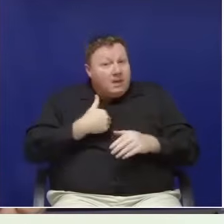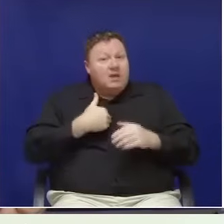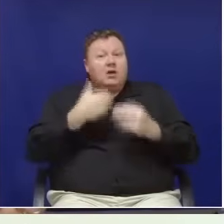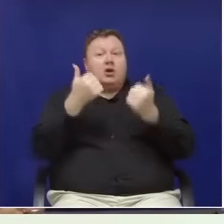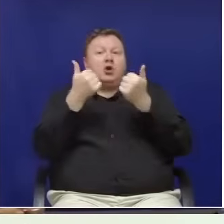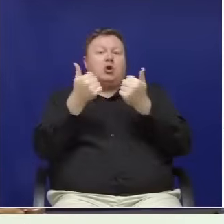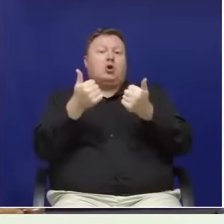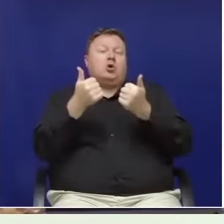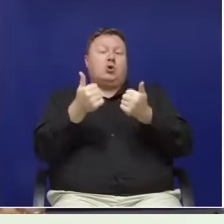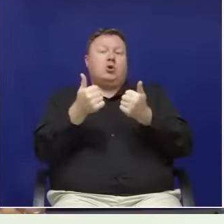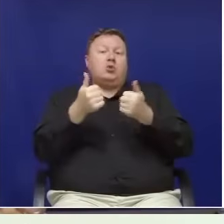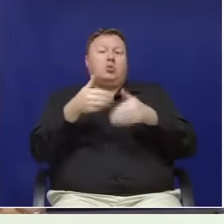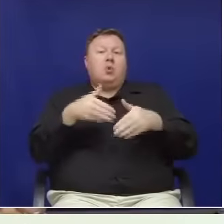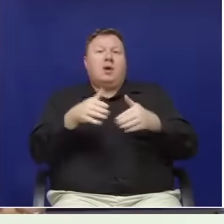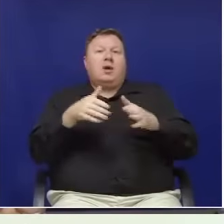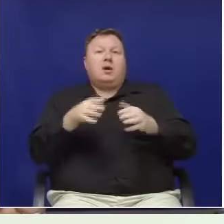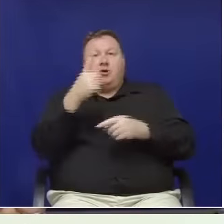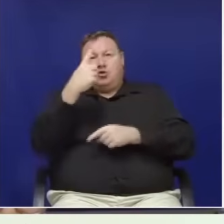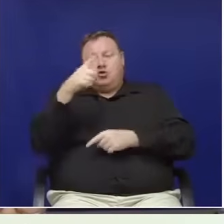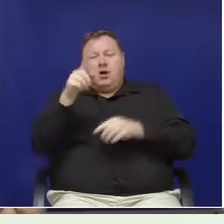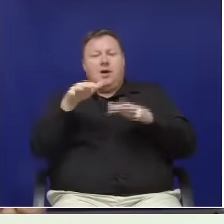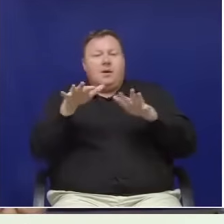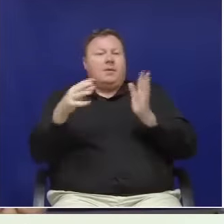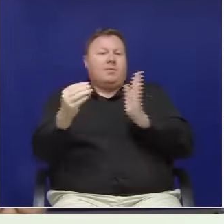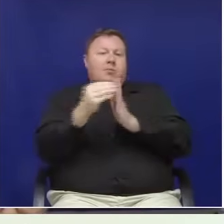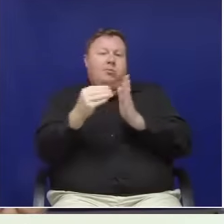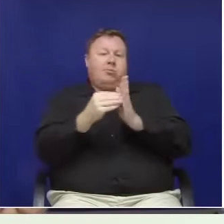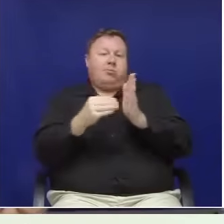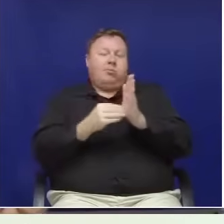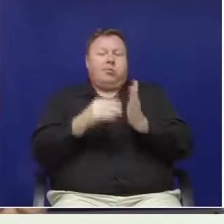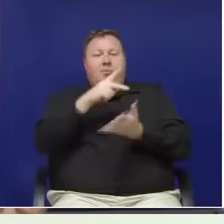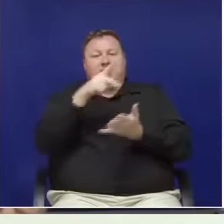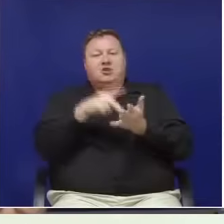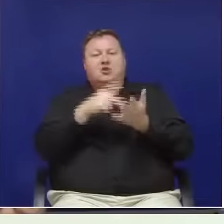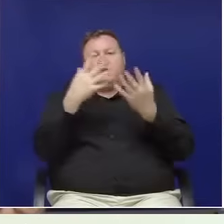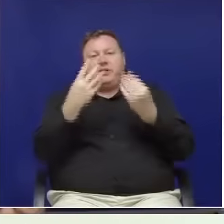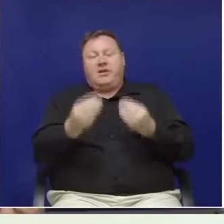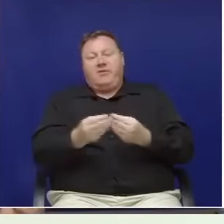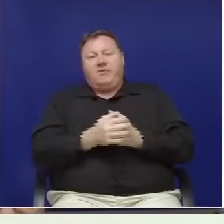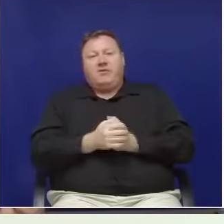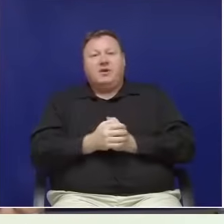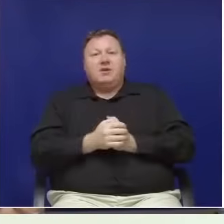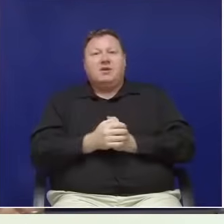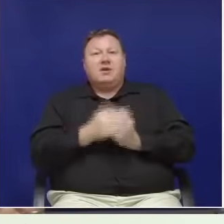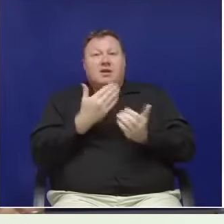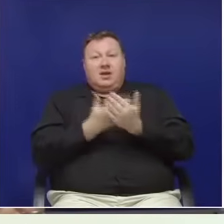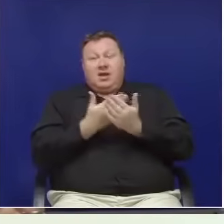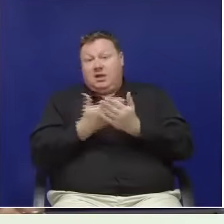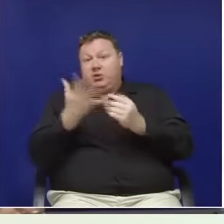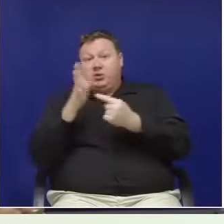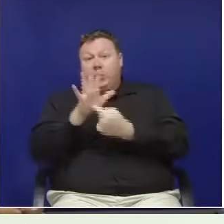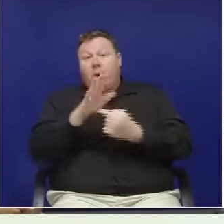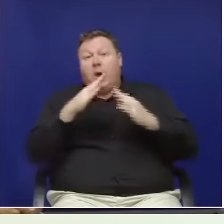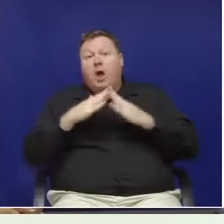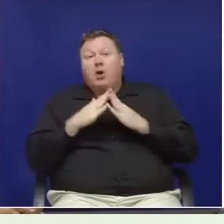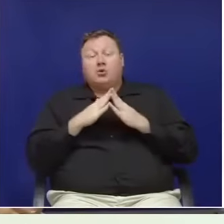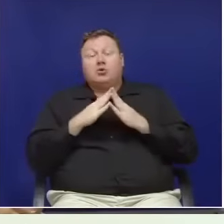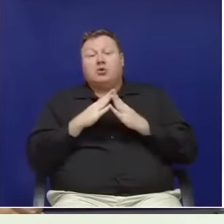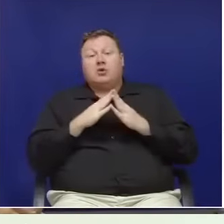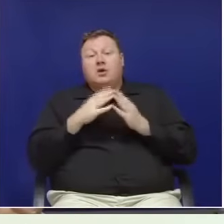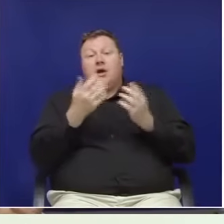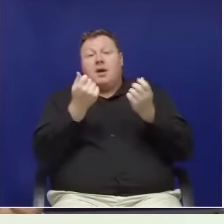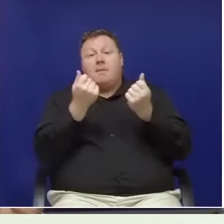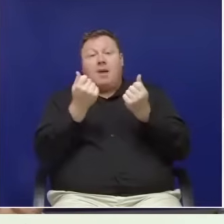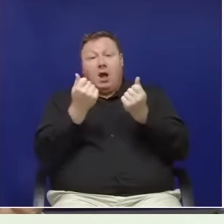dat die regte mense in regte posisies aangestel word. Kan u vir hierdie huis aandui die bedrag van die betrokke toelaag